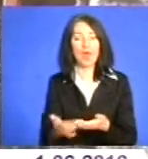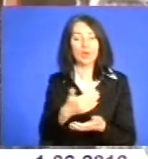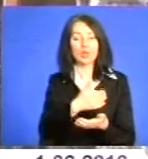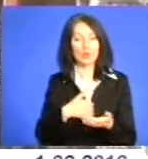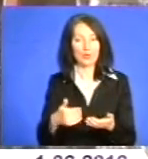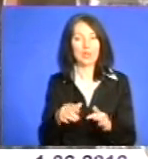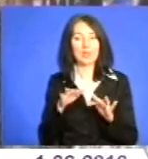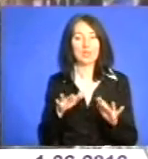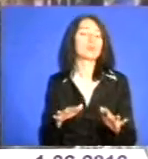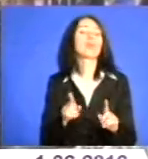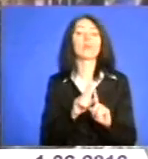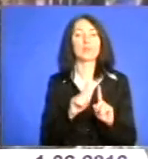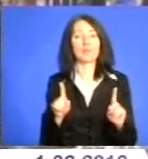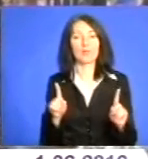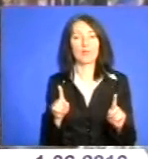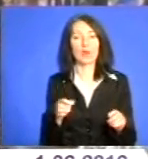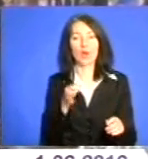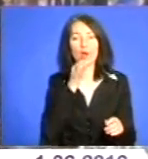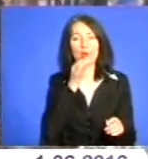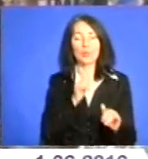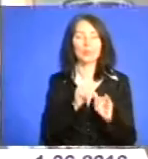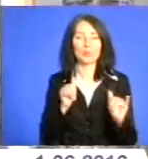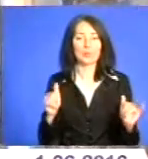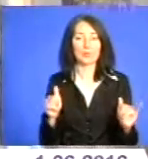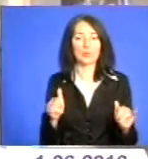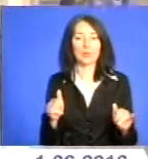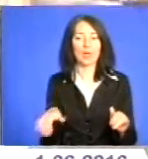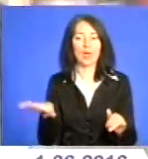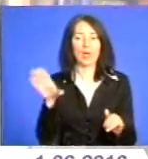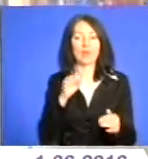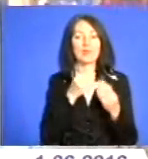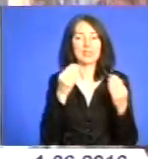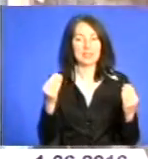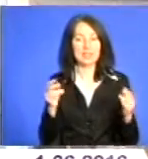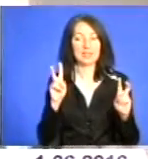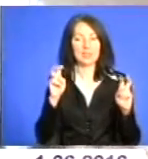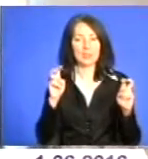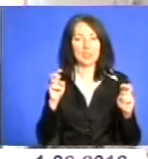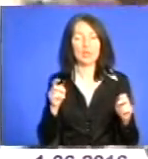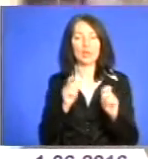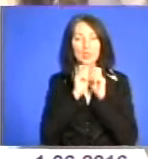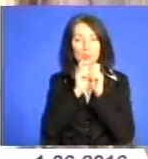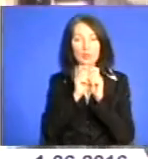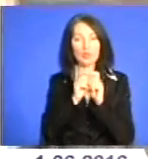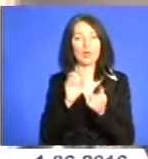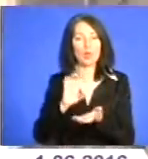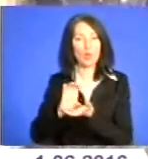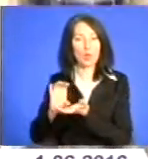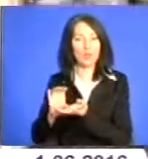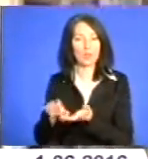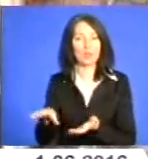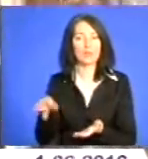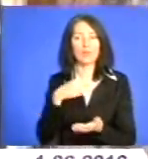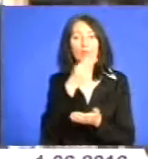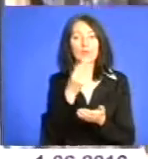Колекціонування – справа примхлива, любить розповсюджуватися. Відтак увесь інтер'єр із тематичними сувенірами кухлів. Вони у